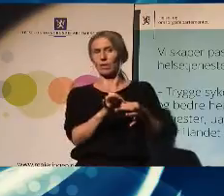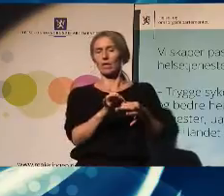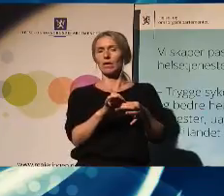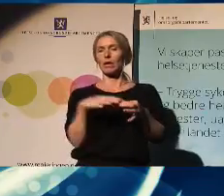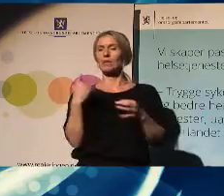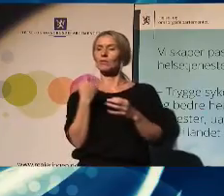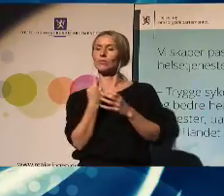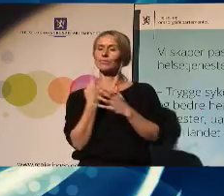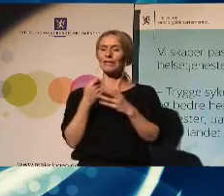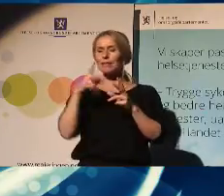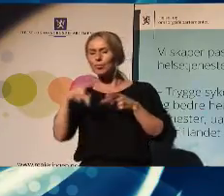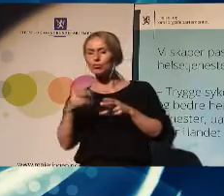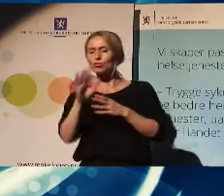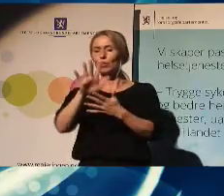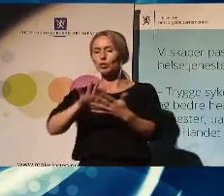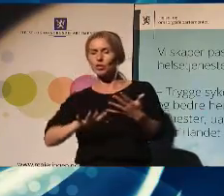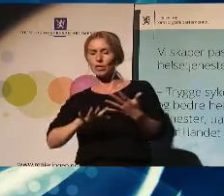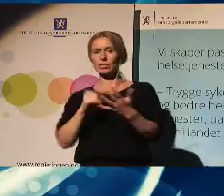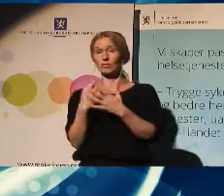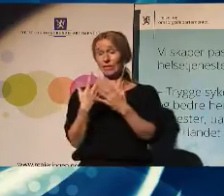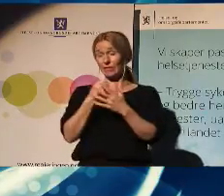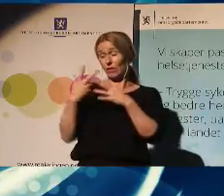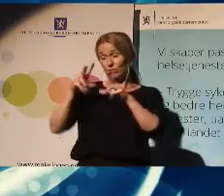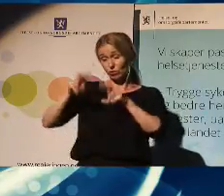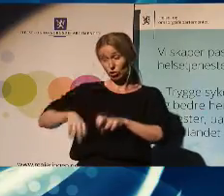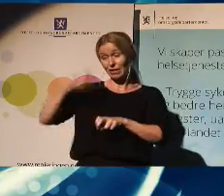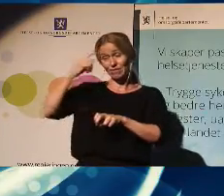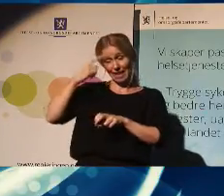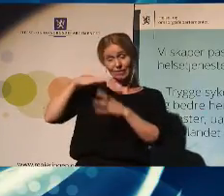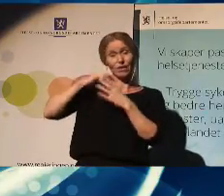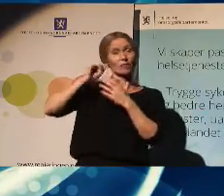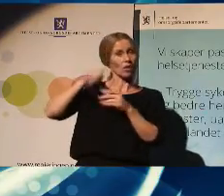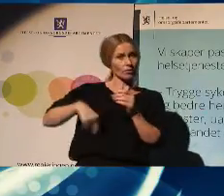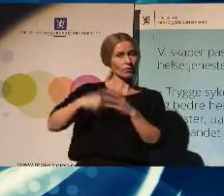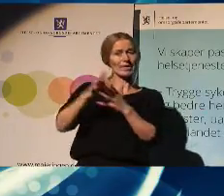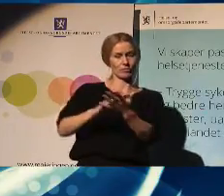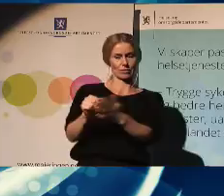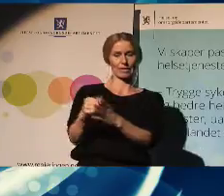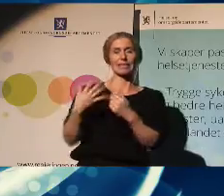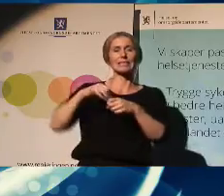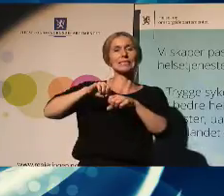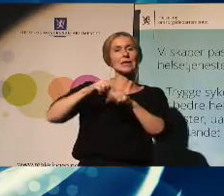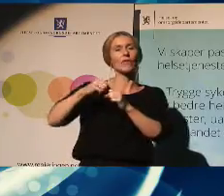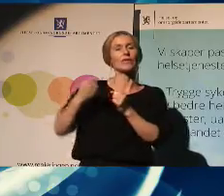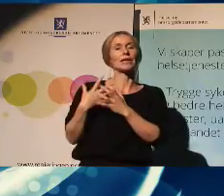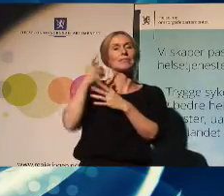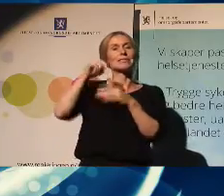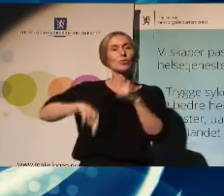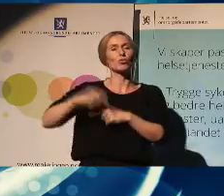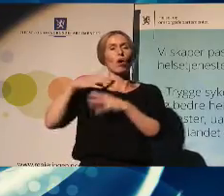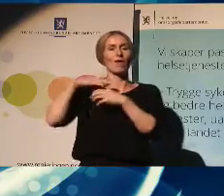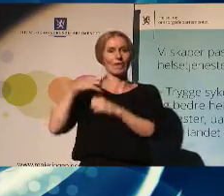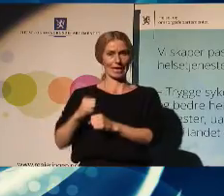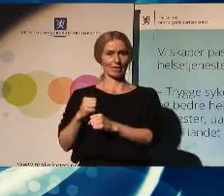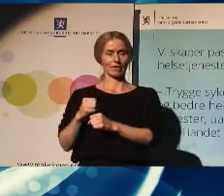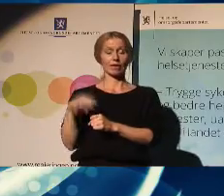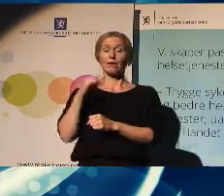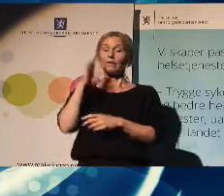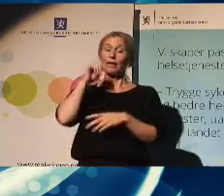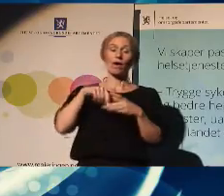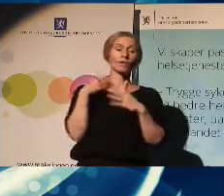et bruksmønster som vi ut fra forskning vet kan føre til skadelig bruk eller misbruk og avhengighet. Dette kan